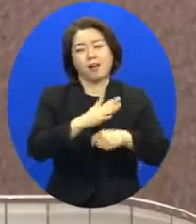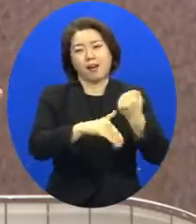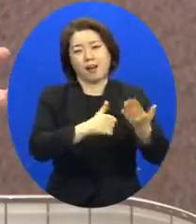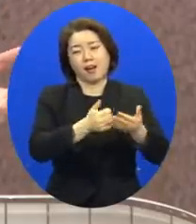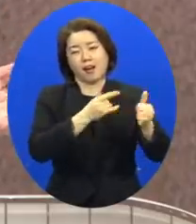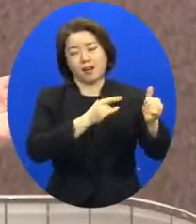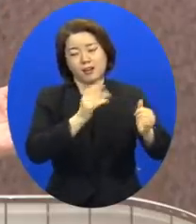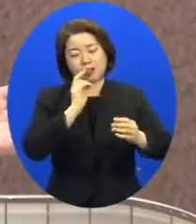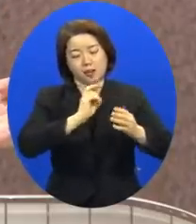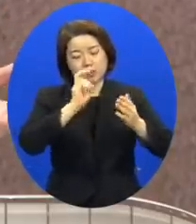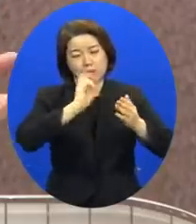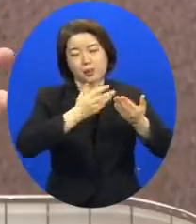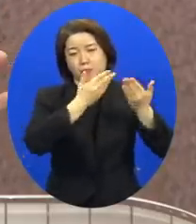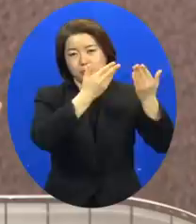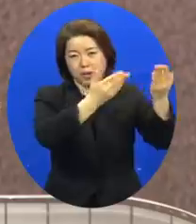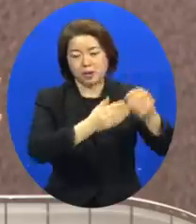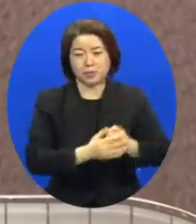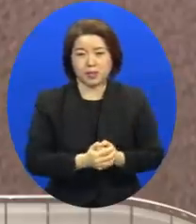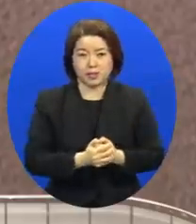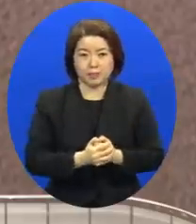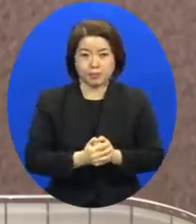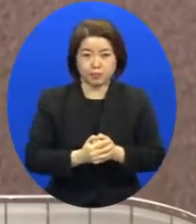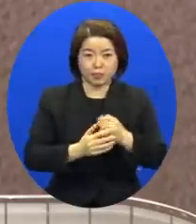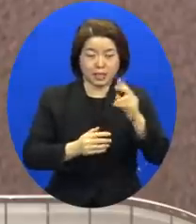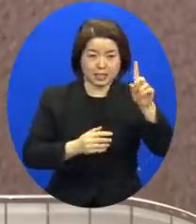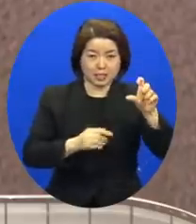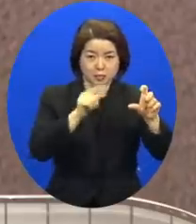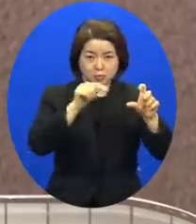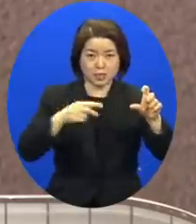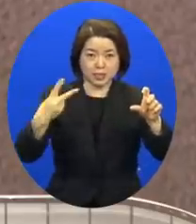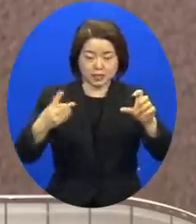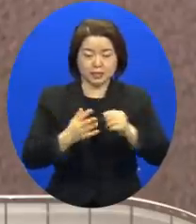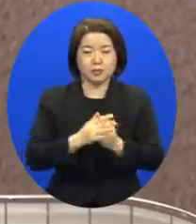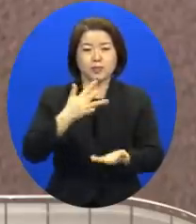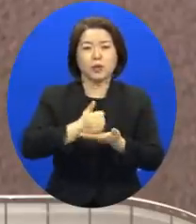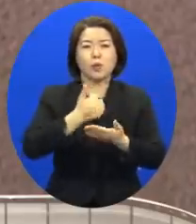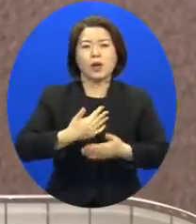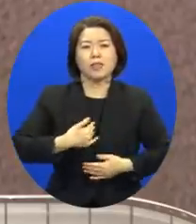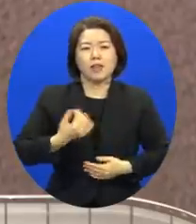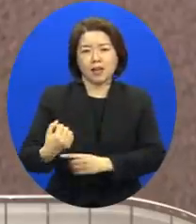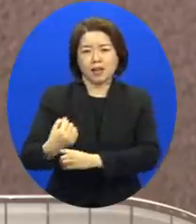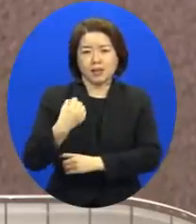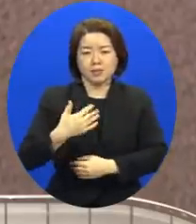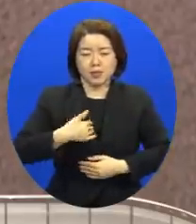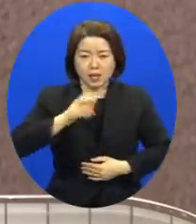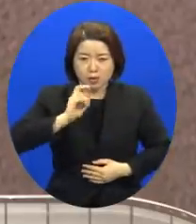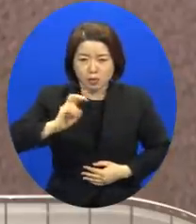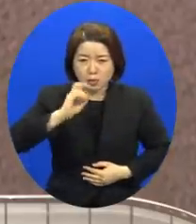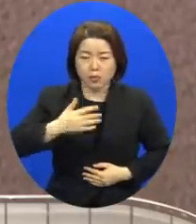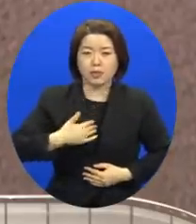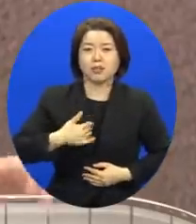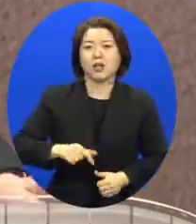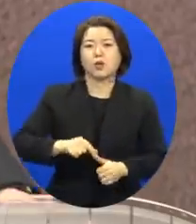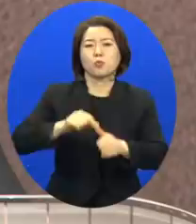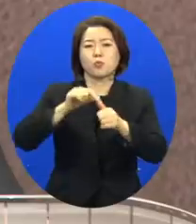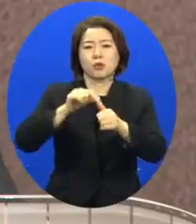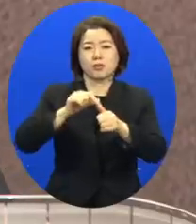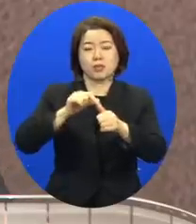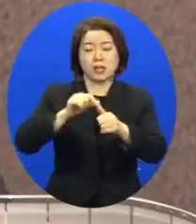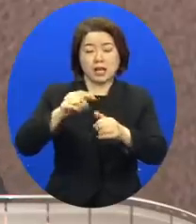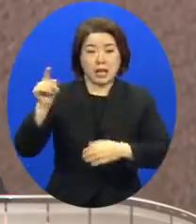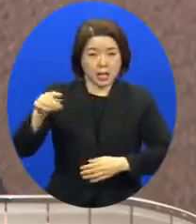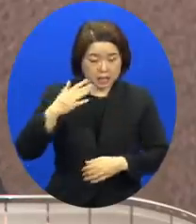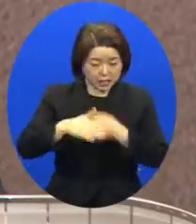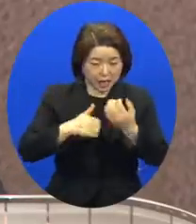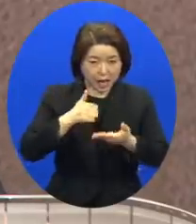2절 말씀에 출애굽기 15장 2절에 여호와는 나의 힘 2호 노래 시며 나의 구원의 실어다 그는 나의 하나님이시니